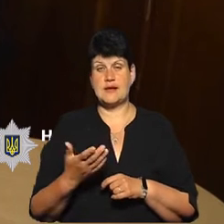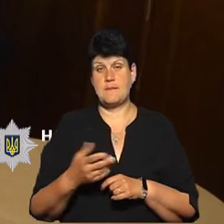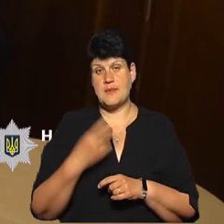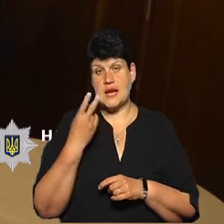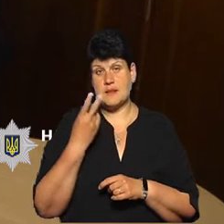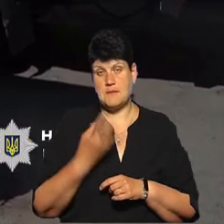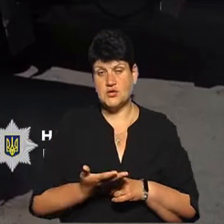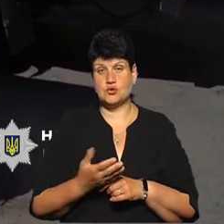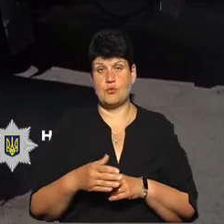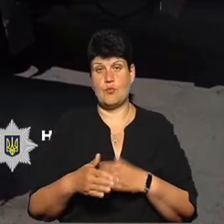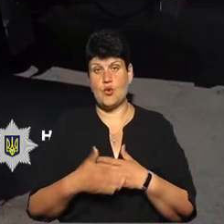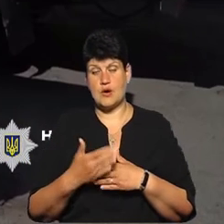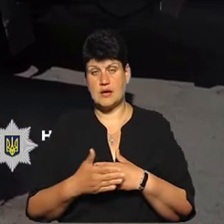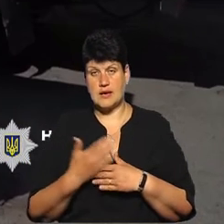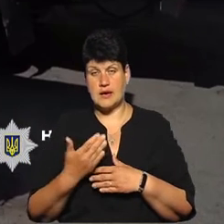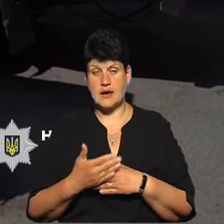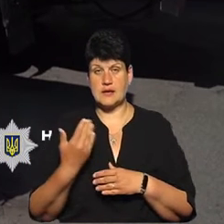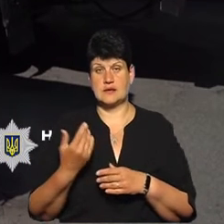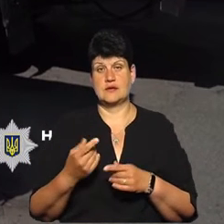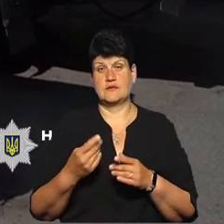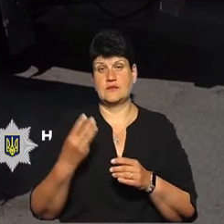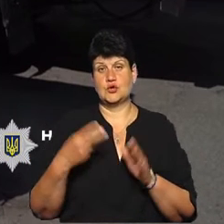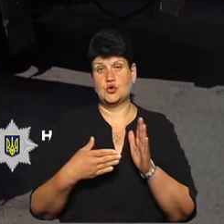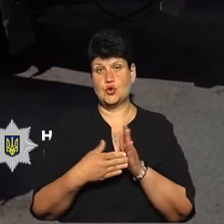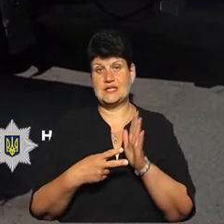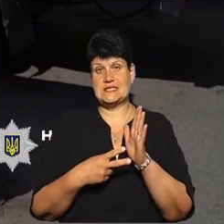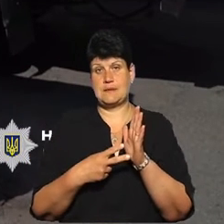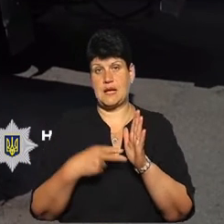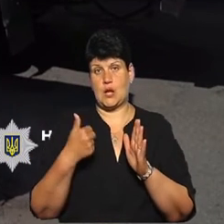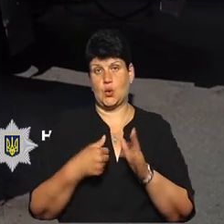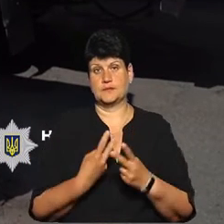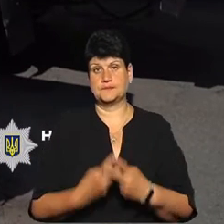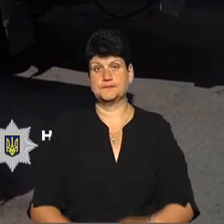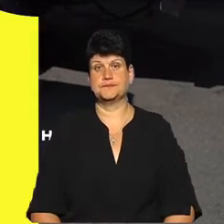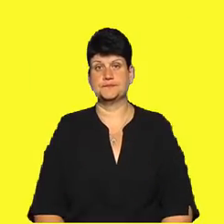передбачено покарання у виді позбавлення волі на строк до 7 років.